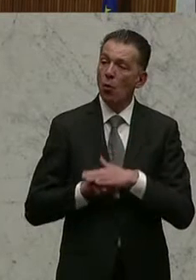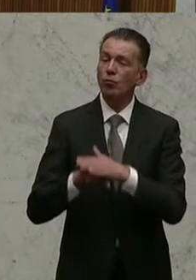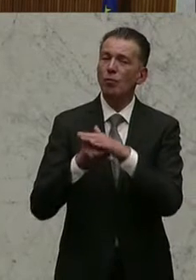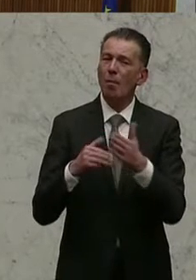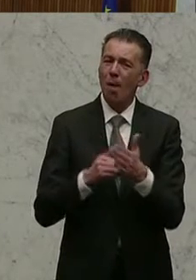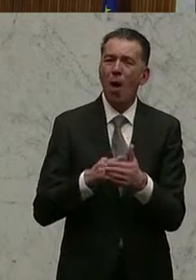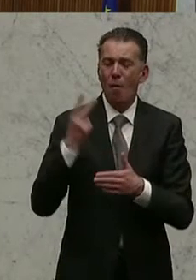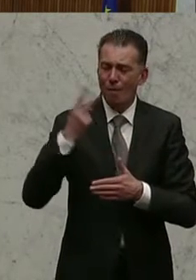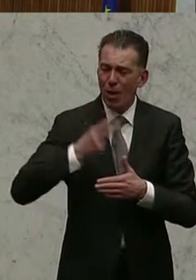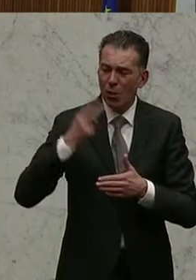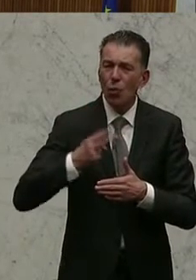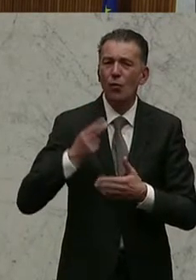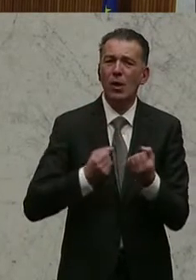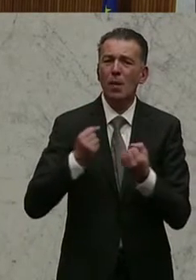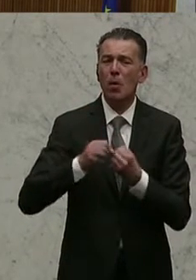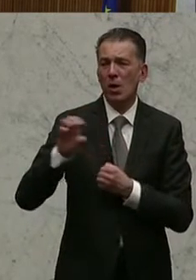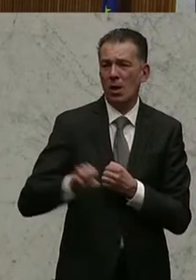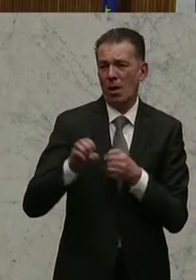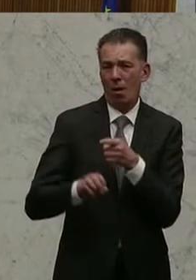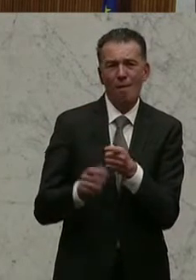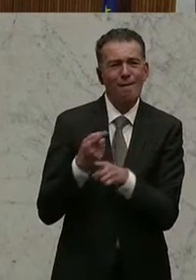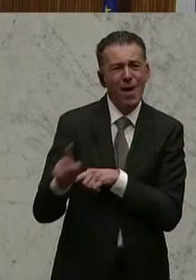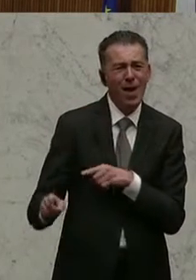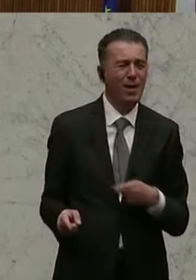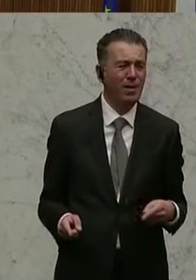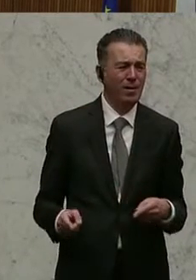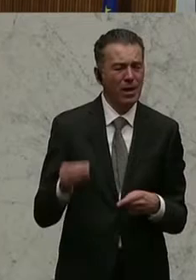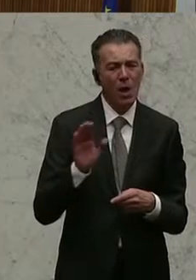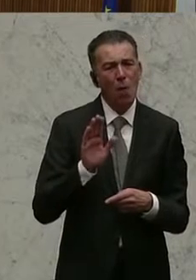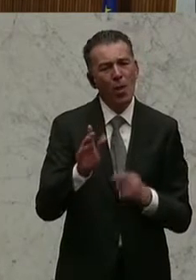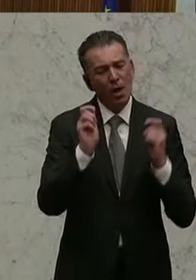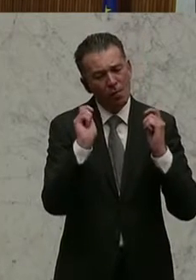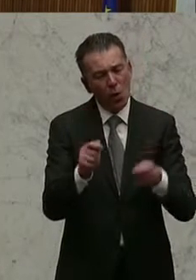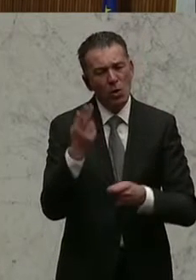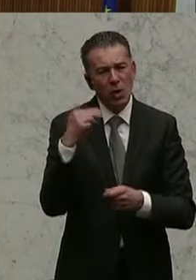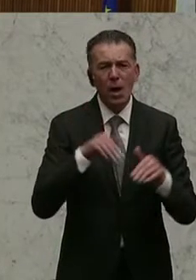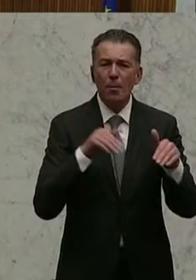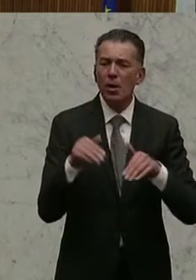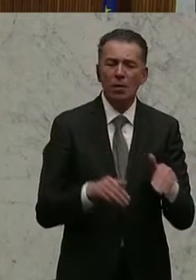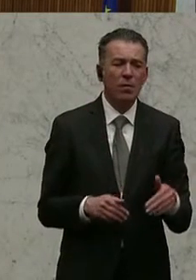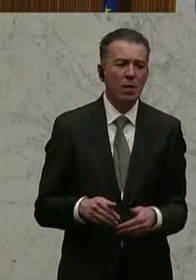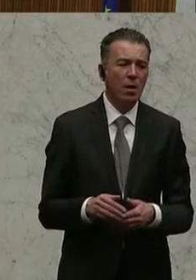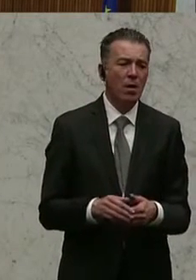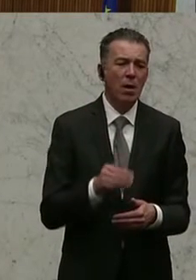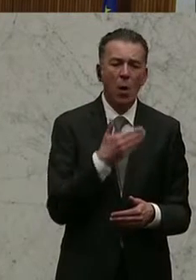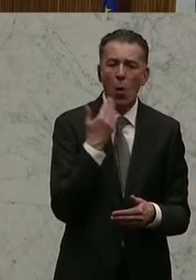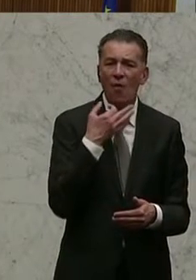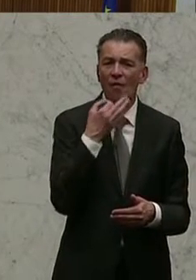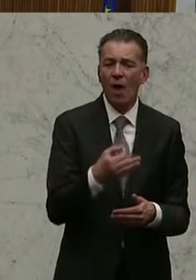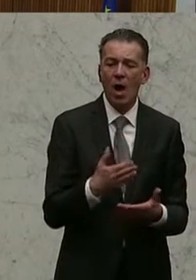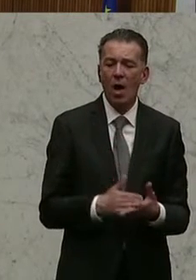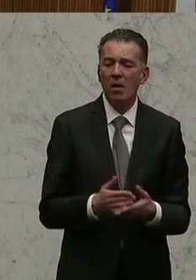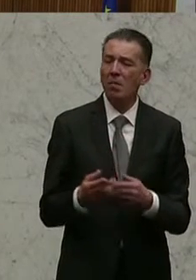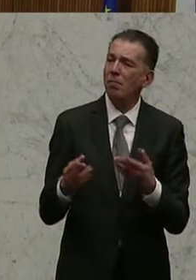die Debatte zum Außenpolitischen Bericht 2015 weiter mitverfolgen. ORF2 muss sich nun aus der